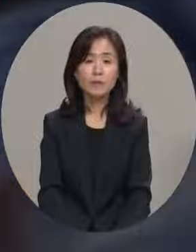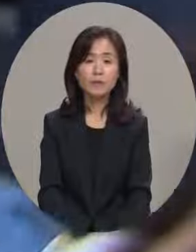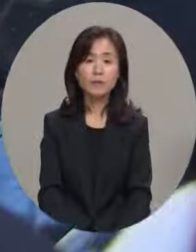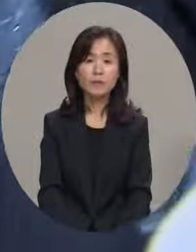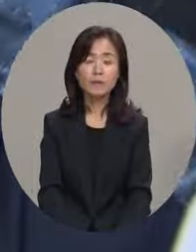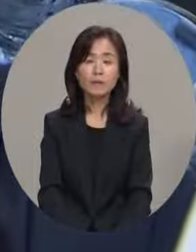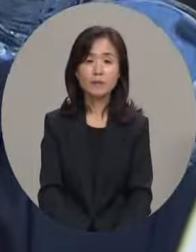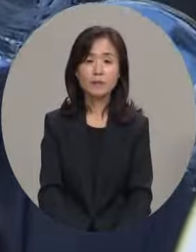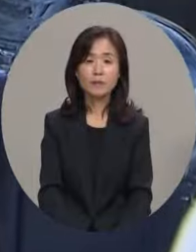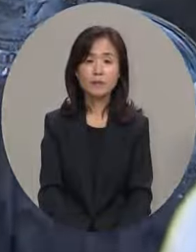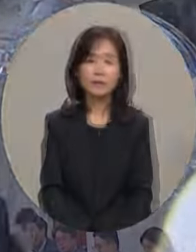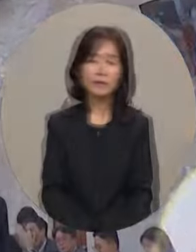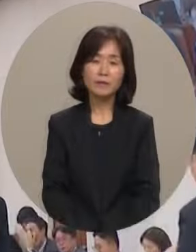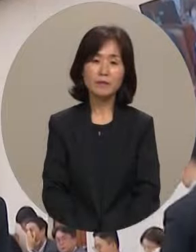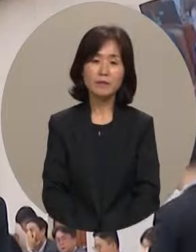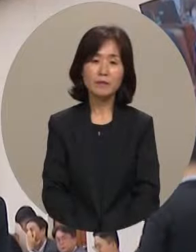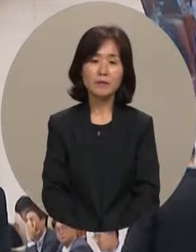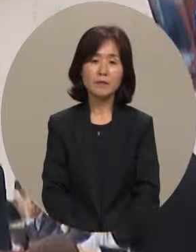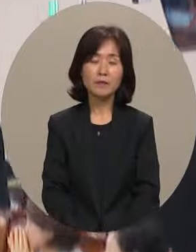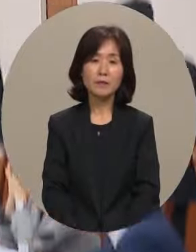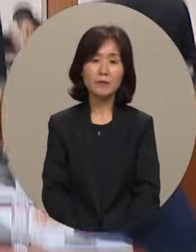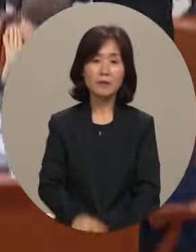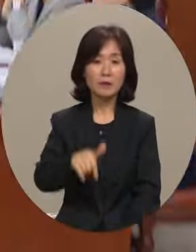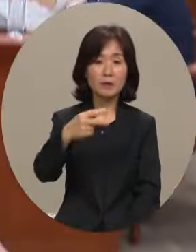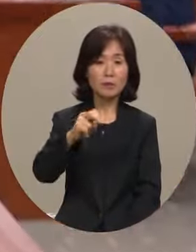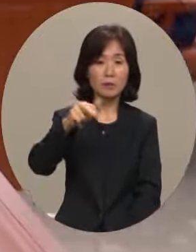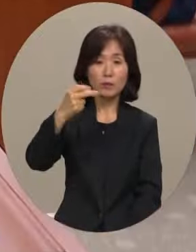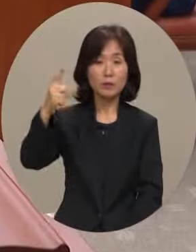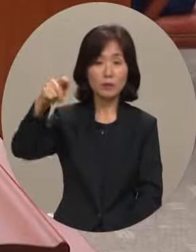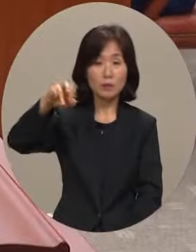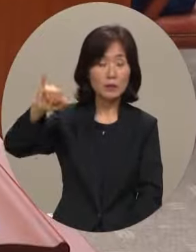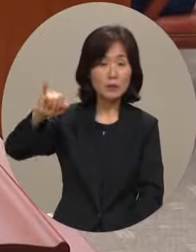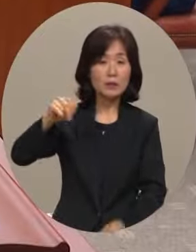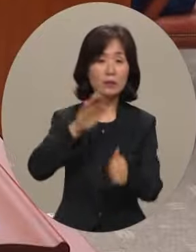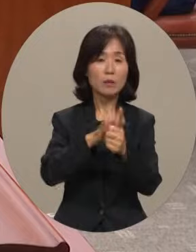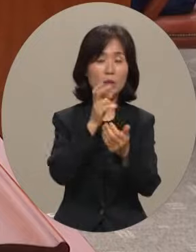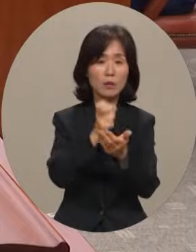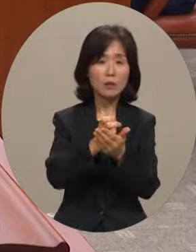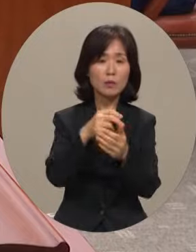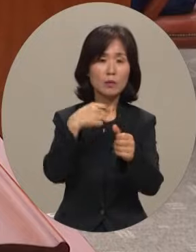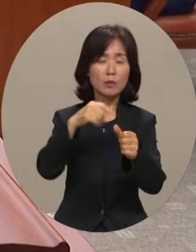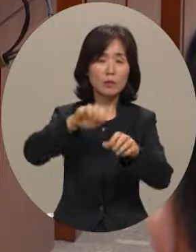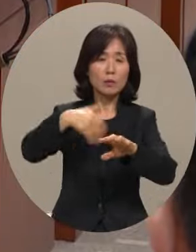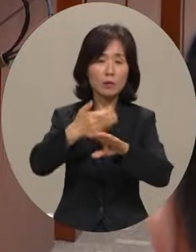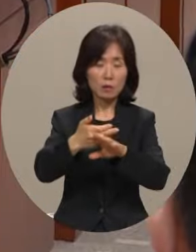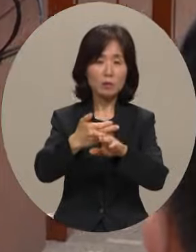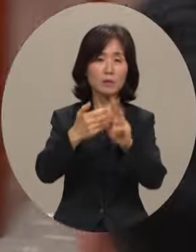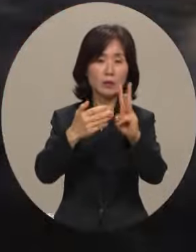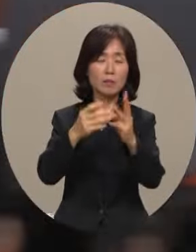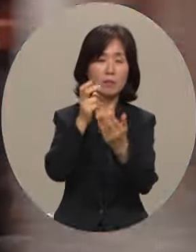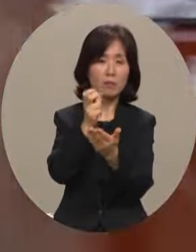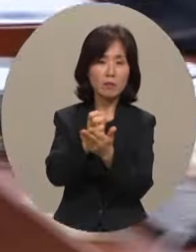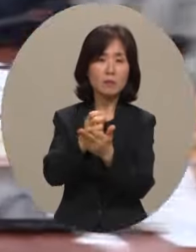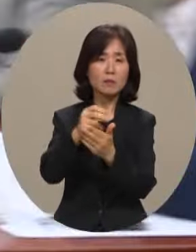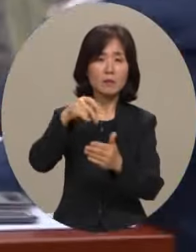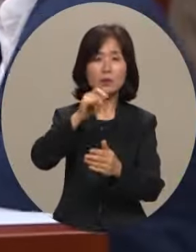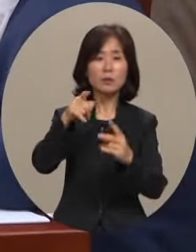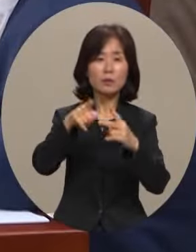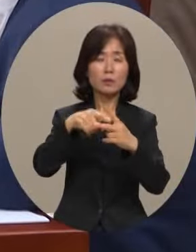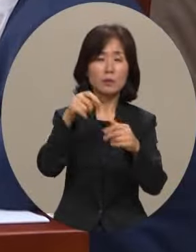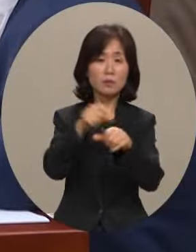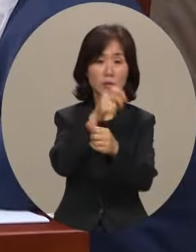뉴스 배아정입니다. 금쪽이 지원법, 교육개혁 3법, 서희초 특별법 모두 22대 국회